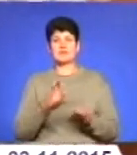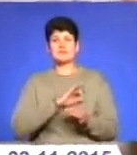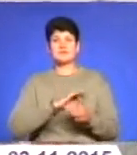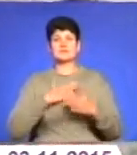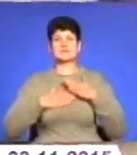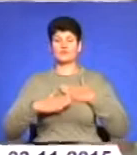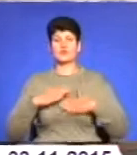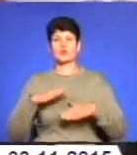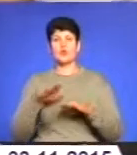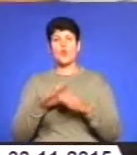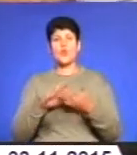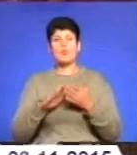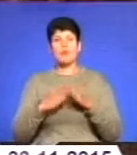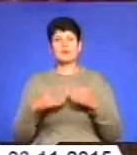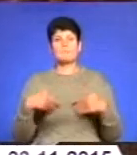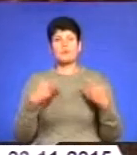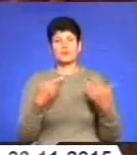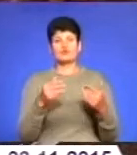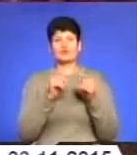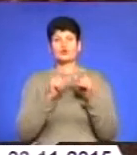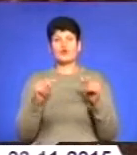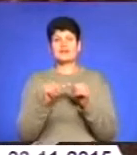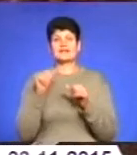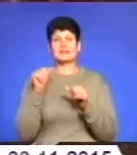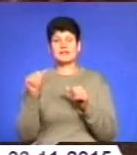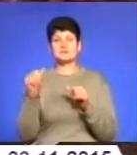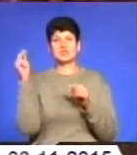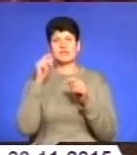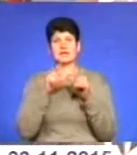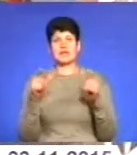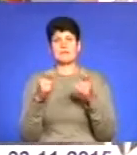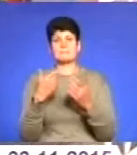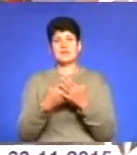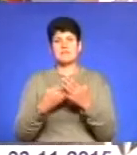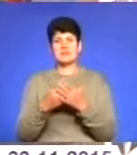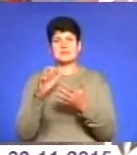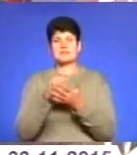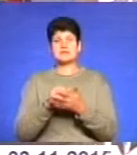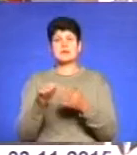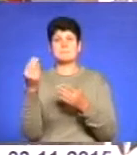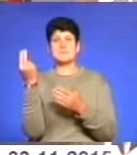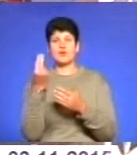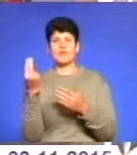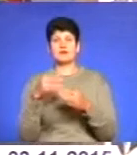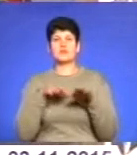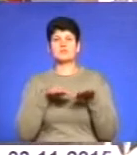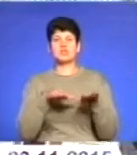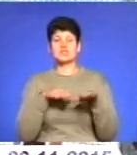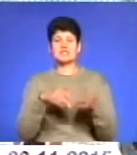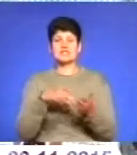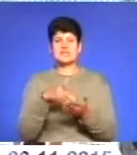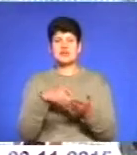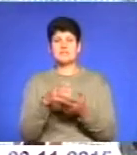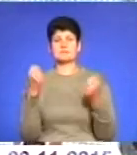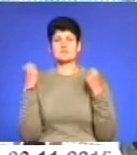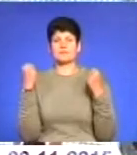задоволені умовами, які їм пропонують. У школі, окрім шкільних предметів, діти займаються малюванням, шиттям, квілінгом та спортом.